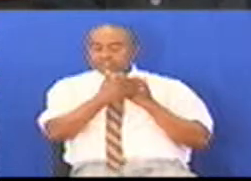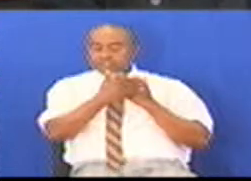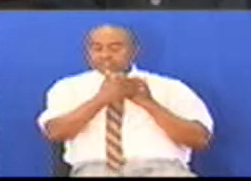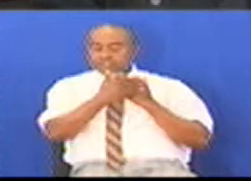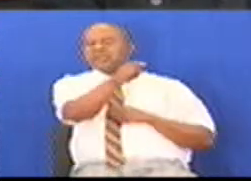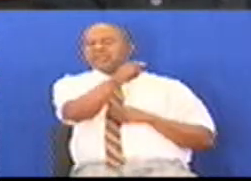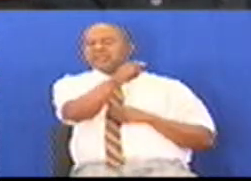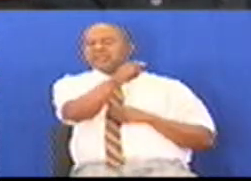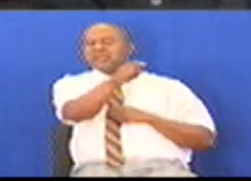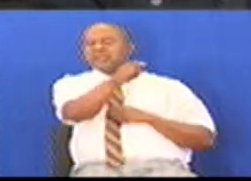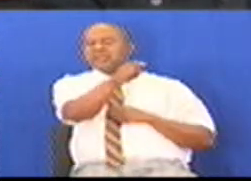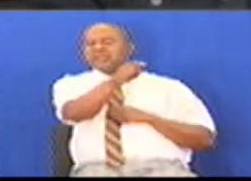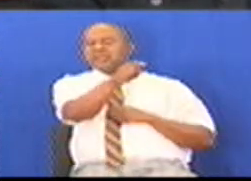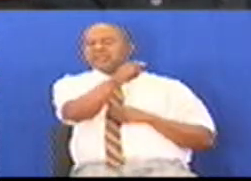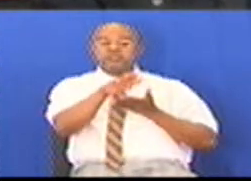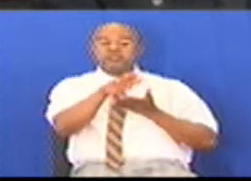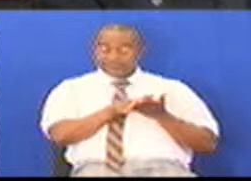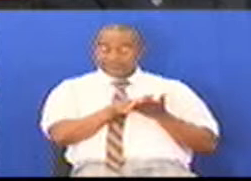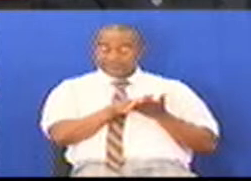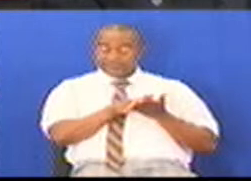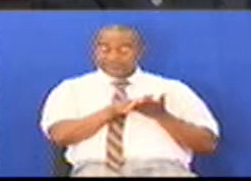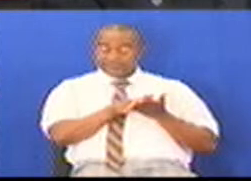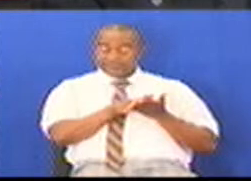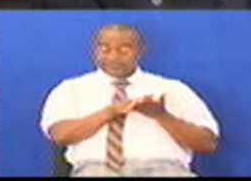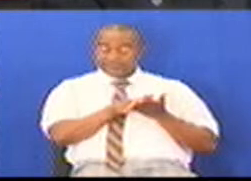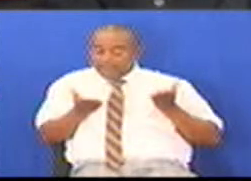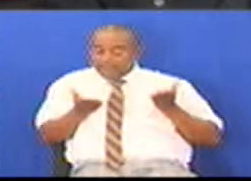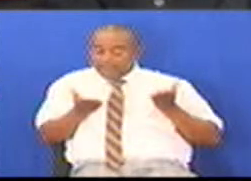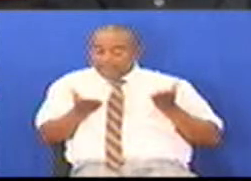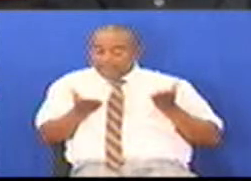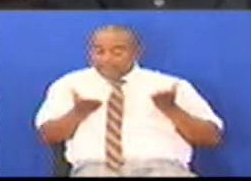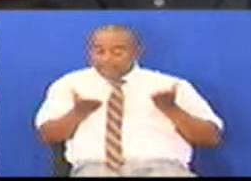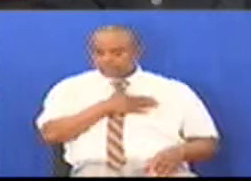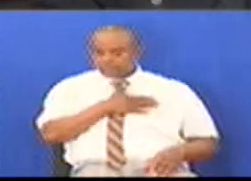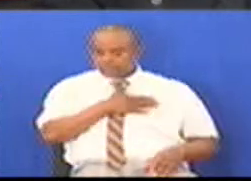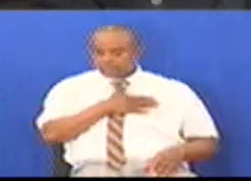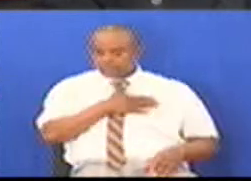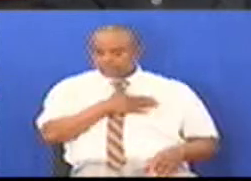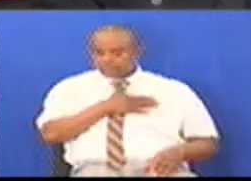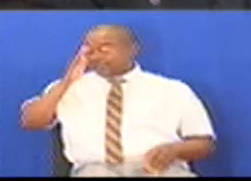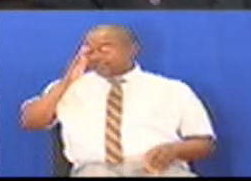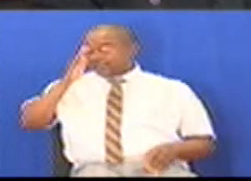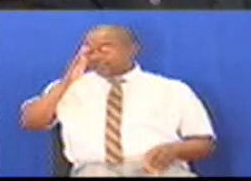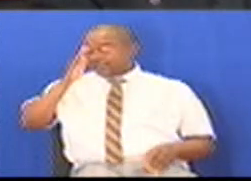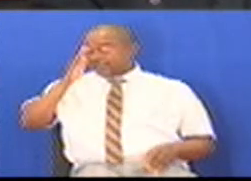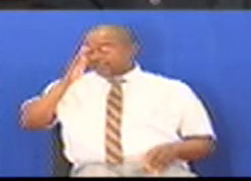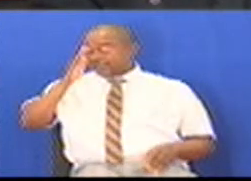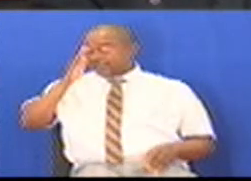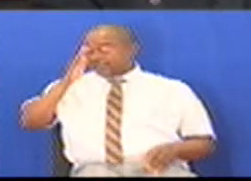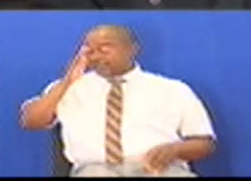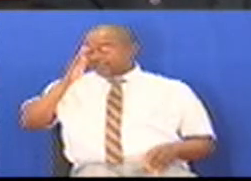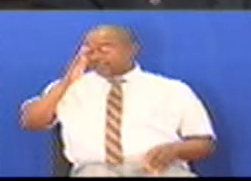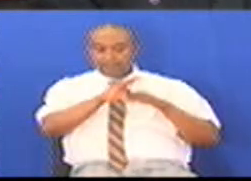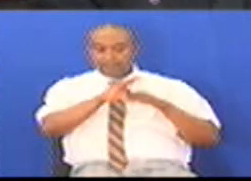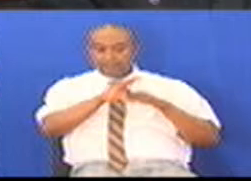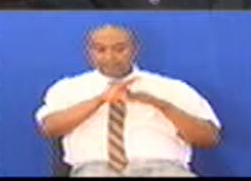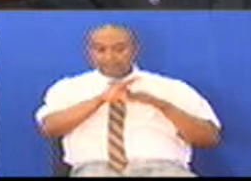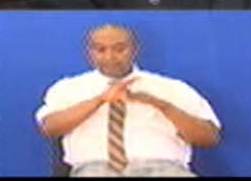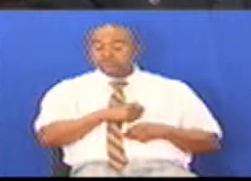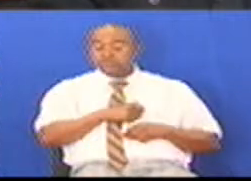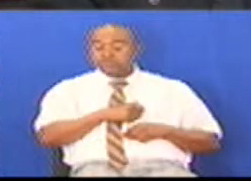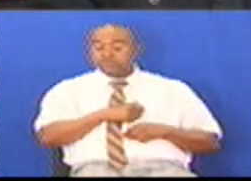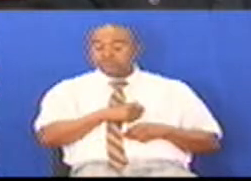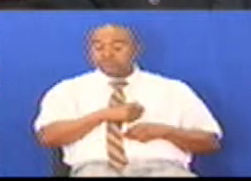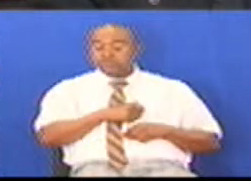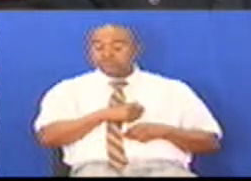kuhakikisha ukuaji endelevu wa uchumi wetu. Katika kutambua hili, serikali kupitia ofisi ya makamu wa rais na baraza la usimamizi wa mazingira NEMC